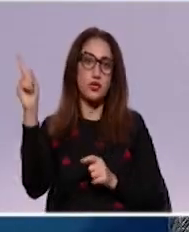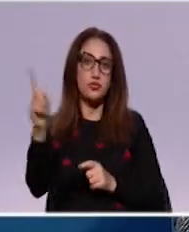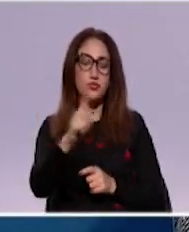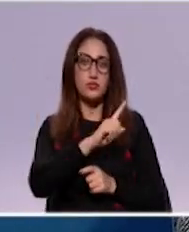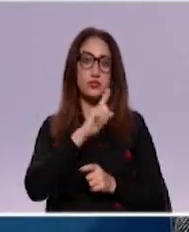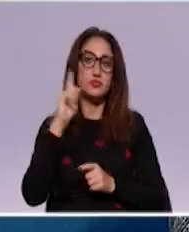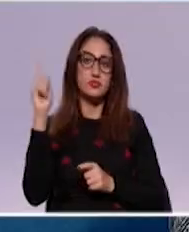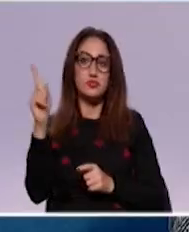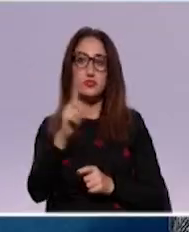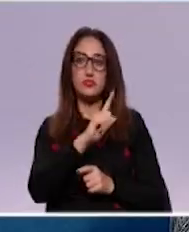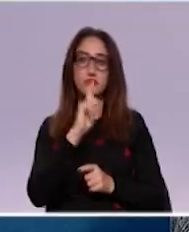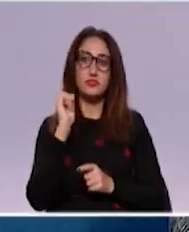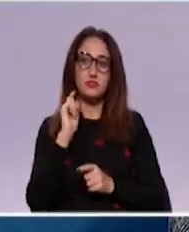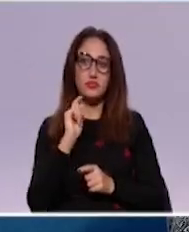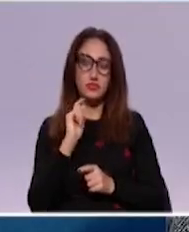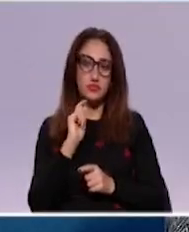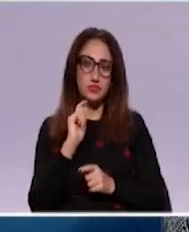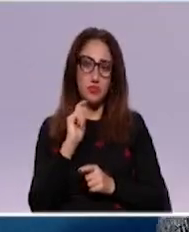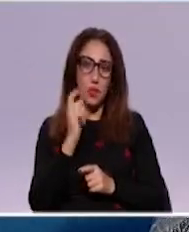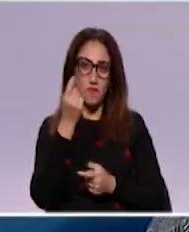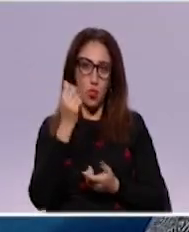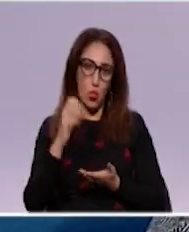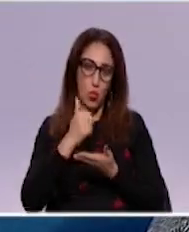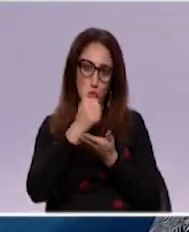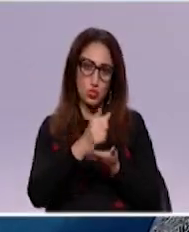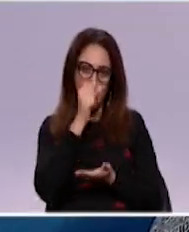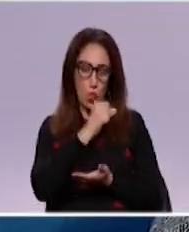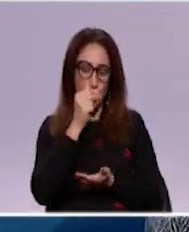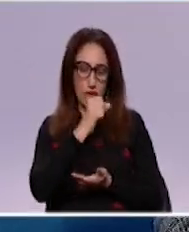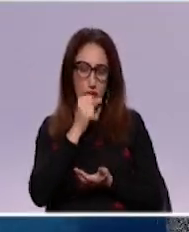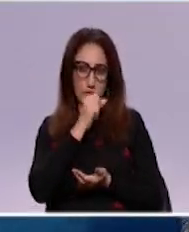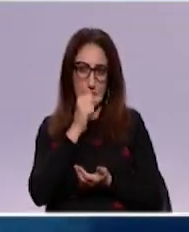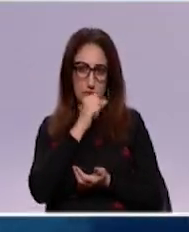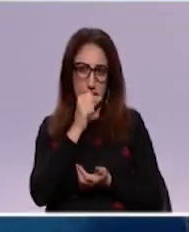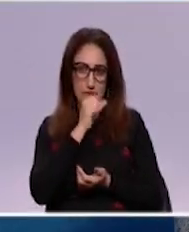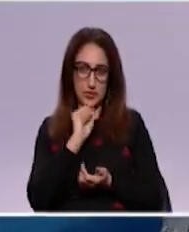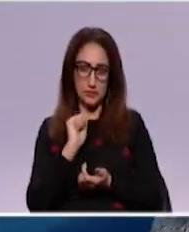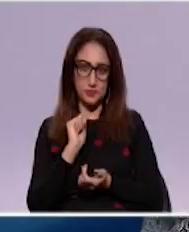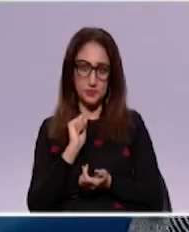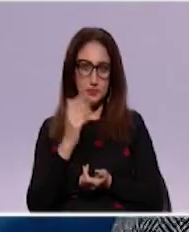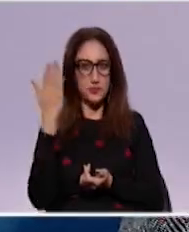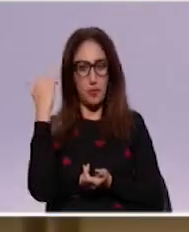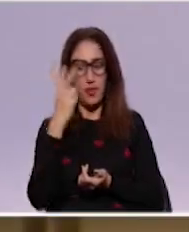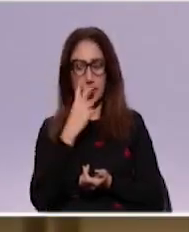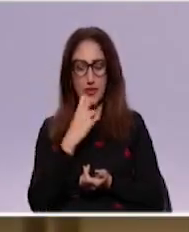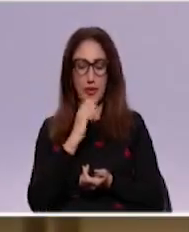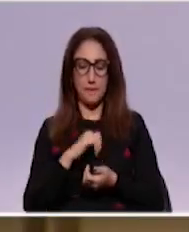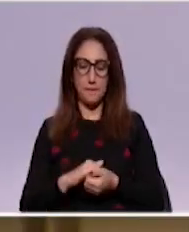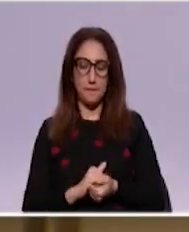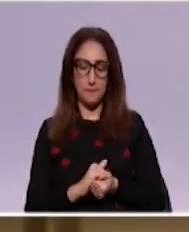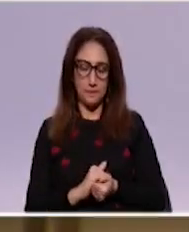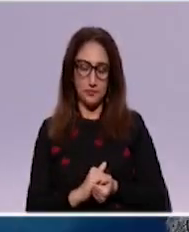بابا انتج له حاجه، انتج له اغنيه اسمها تيم الاسد المرعب بتاعت صلاح شاهين.